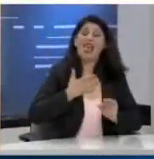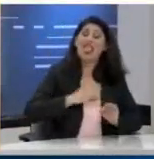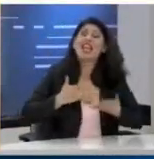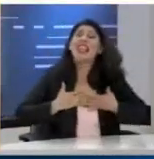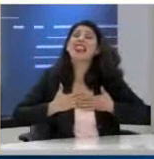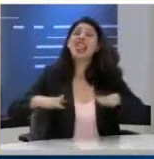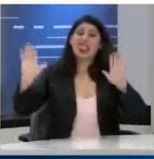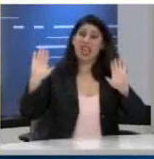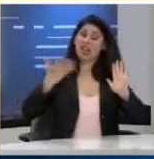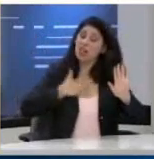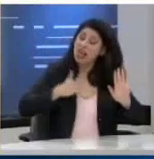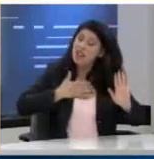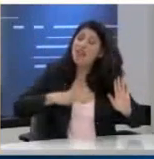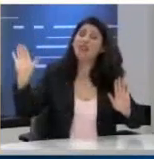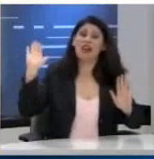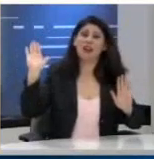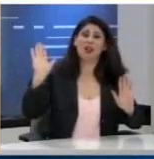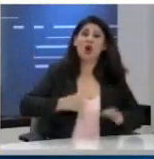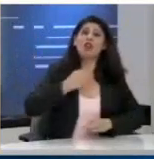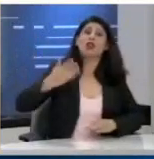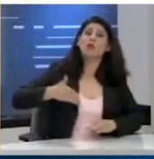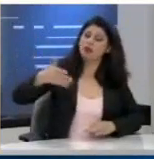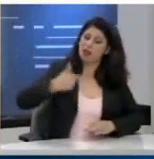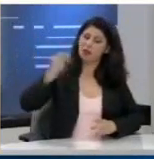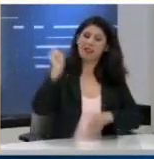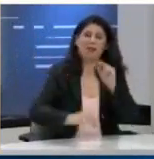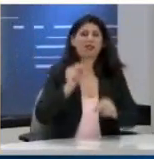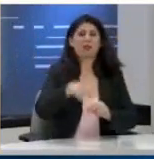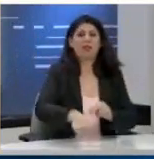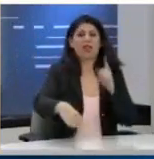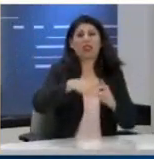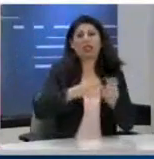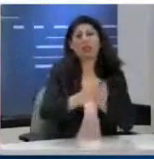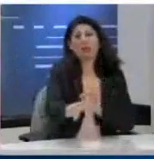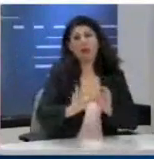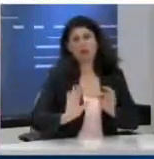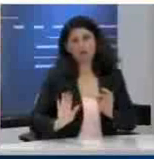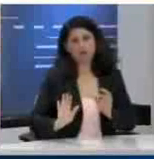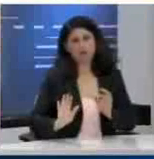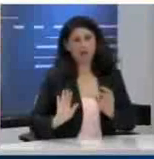κύριος Βέμπερ, θέλει δεν θέλει ο κύριος Μητσοτάκης, θα τα ψηφίσουμε αυτά τα μέτρα.